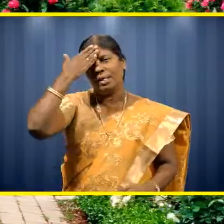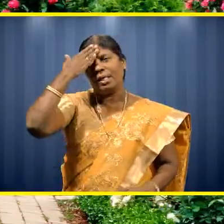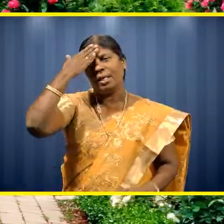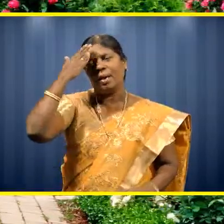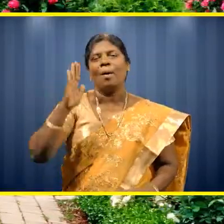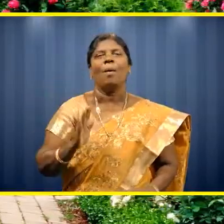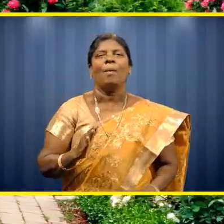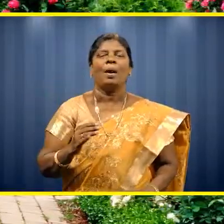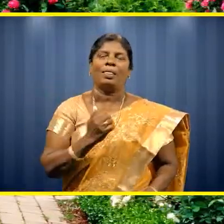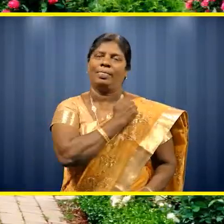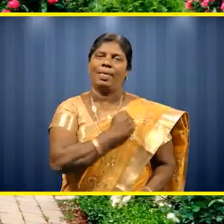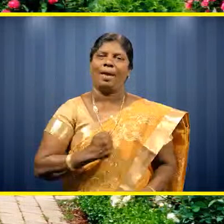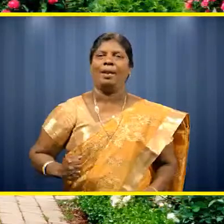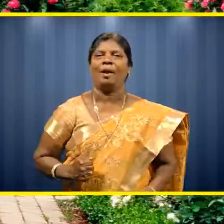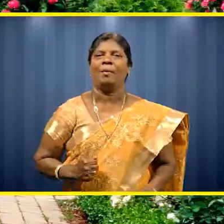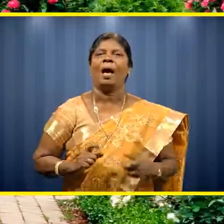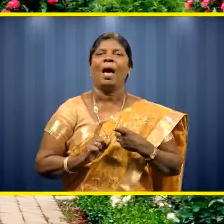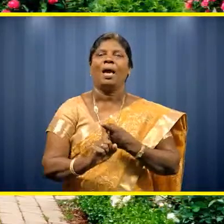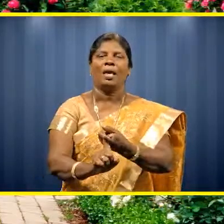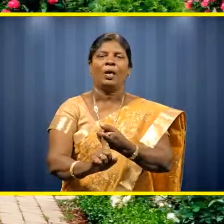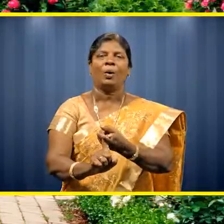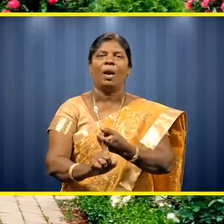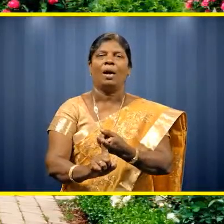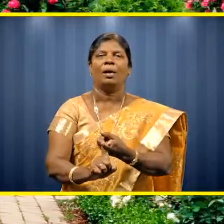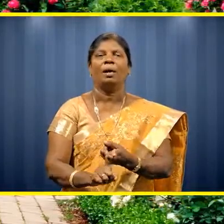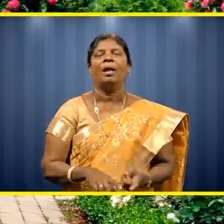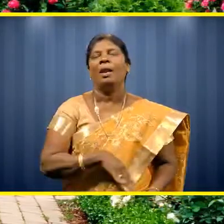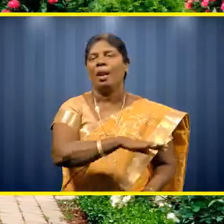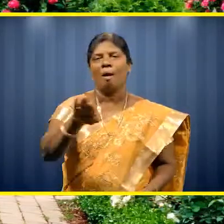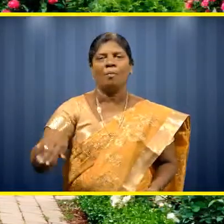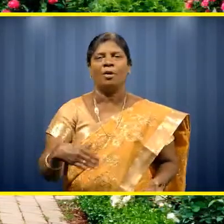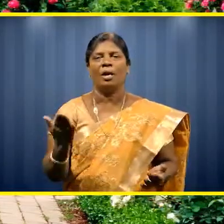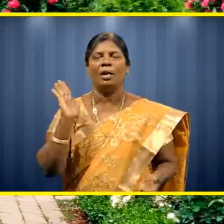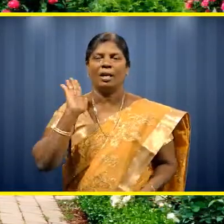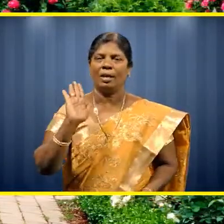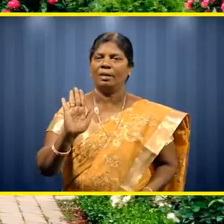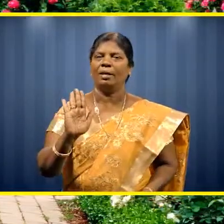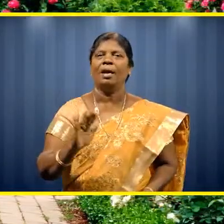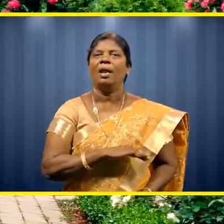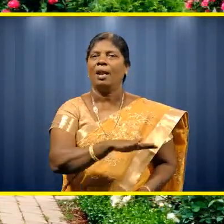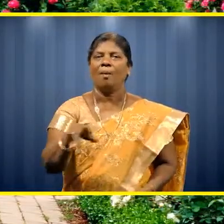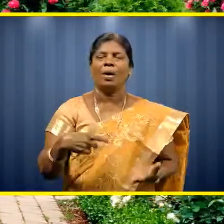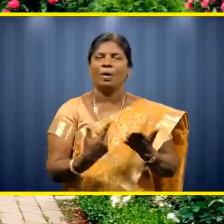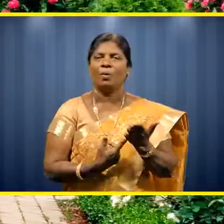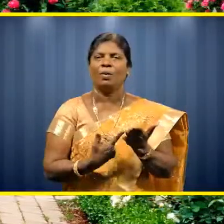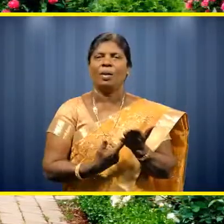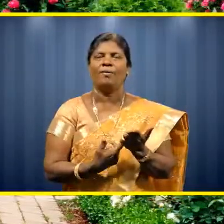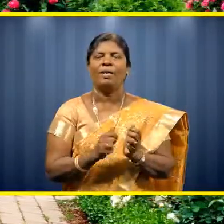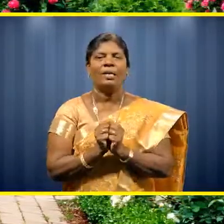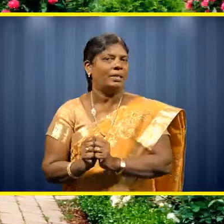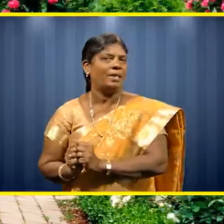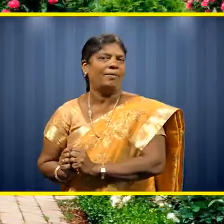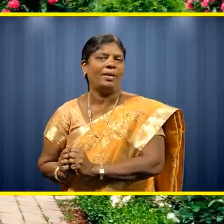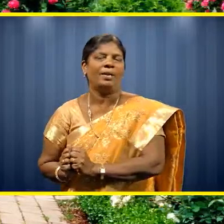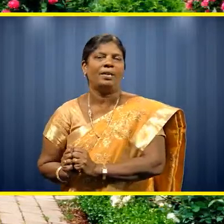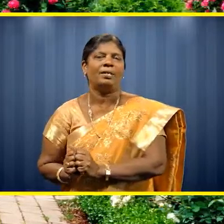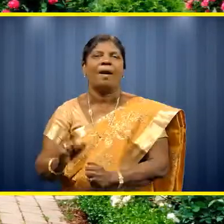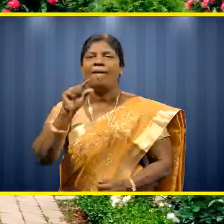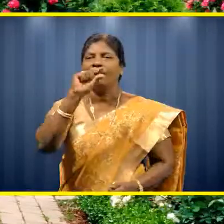வருடத்தை நாம் தைரியமாக எதிர்கொள்ள நம்முடன் இருந்து நமக்கு உதவி செய்வேன்